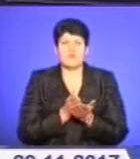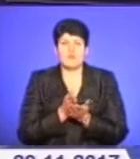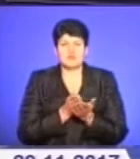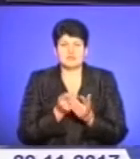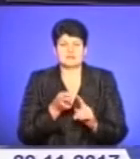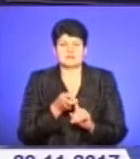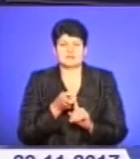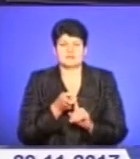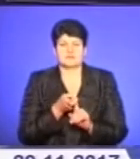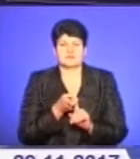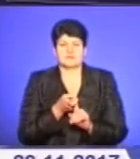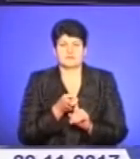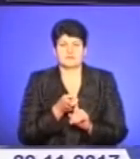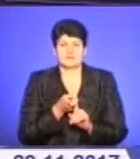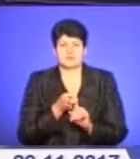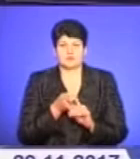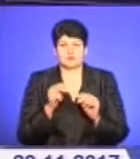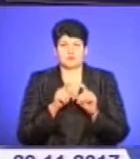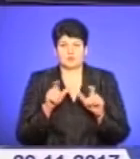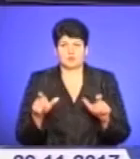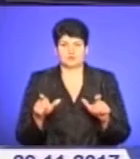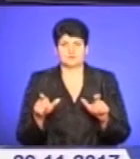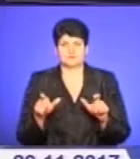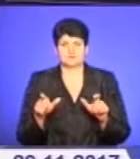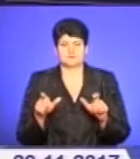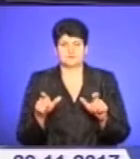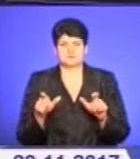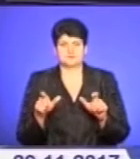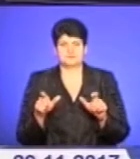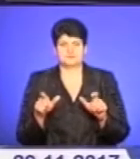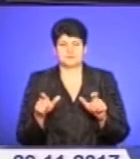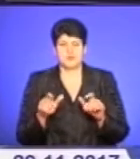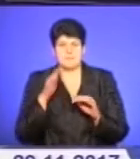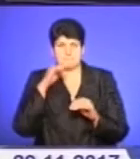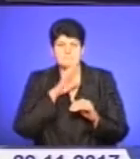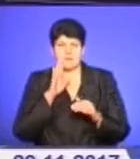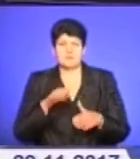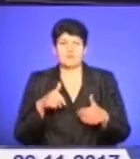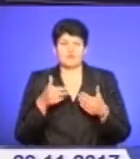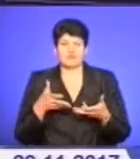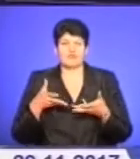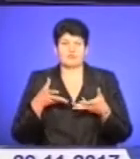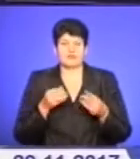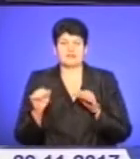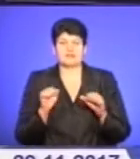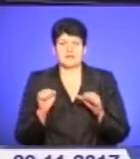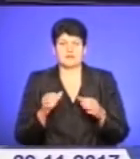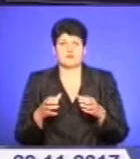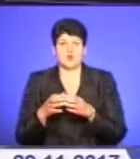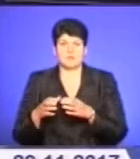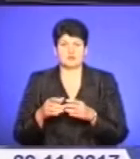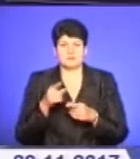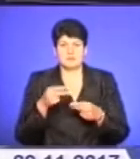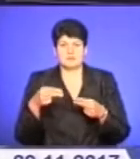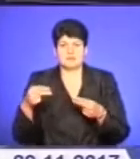надає дошкільний чи позашкільний заклад, або ж, щоб їх оплачувала громада. Батькам пропонують вплинути на керівників громад, щоб ті